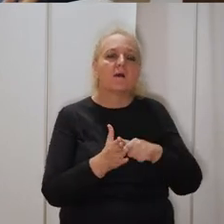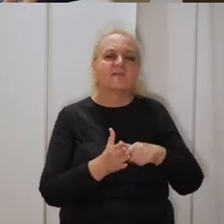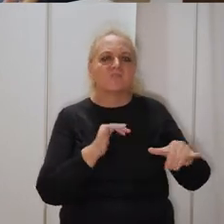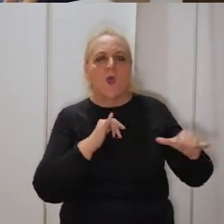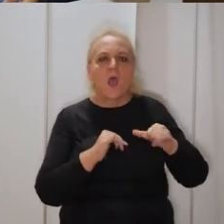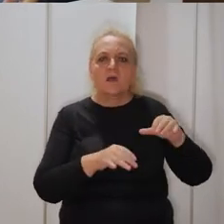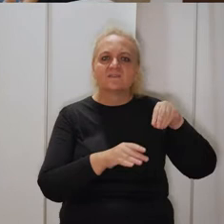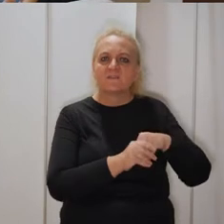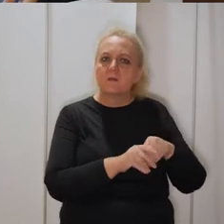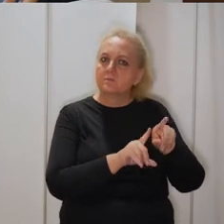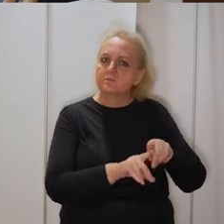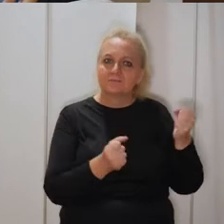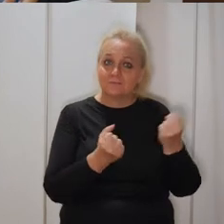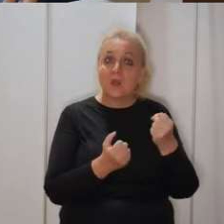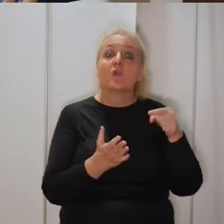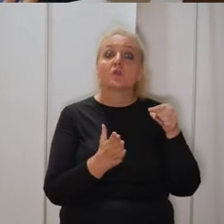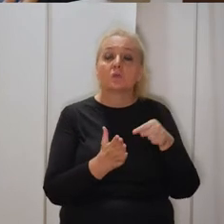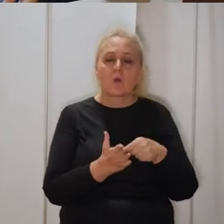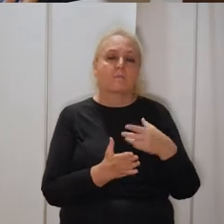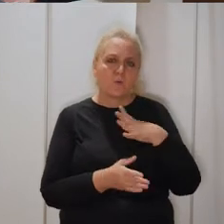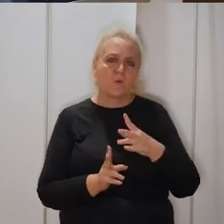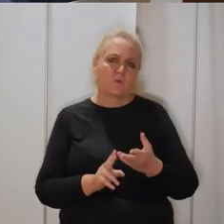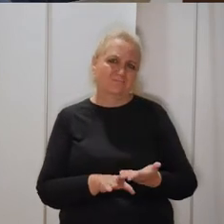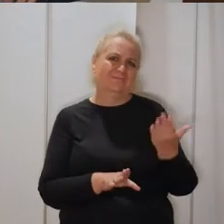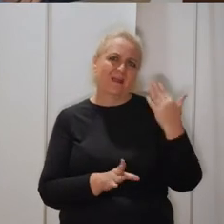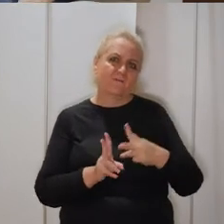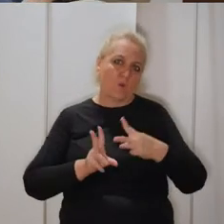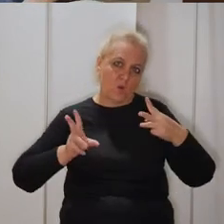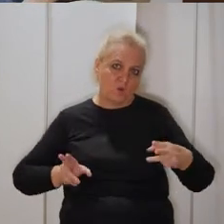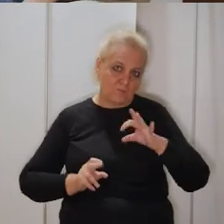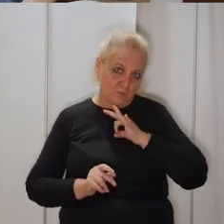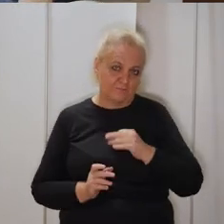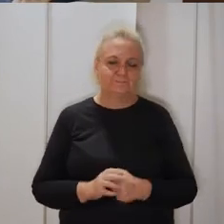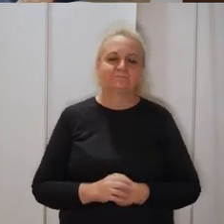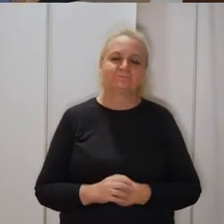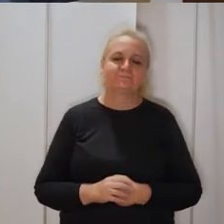władzy, bo jakby miałam taki czas i...